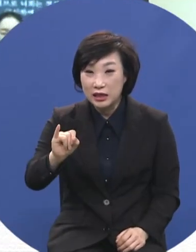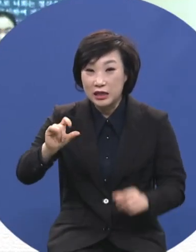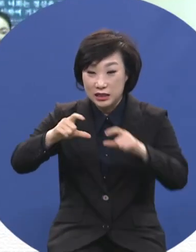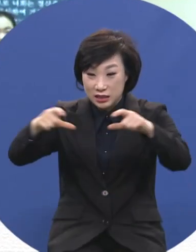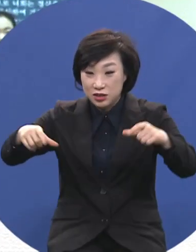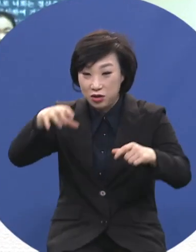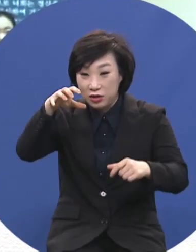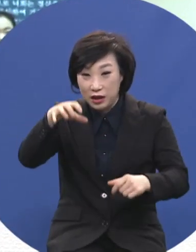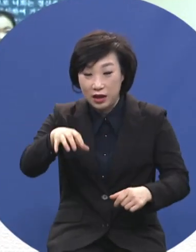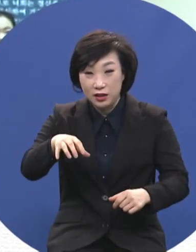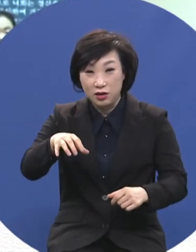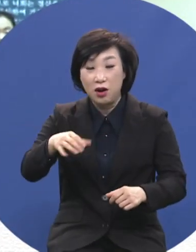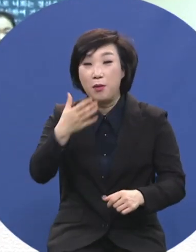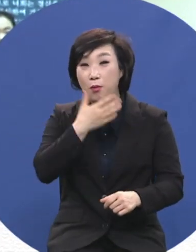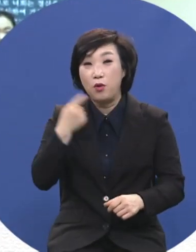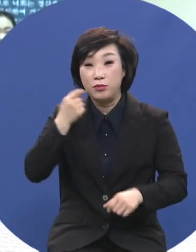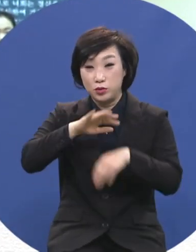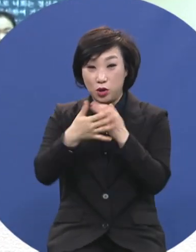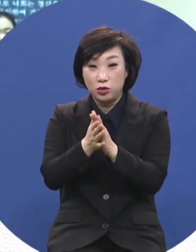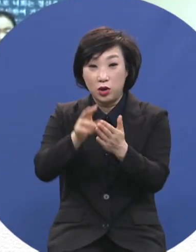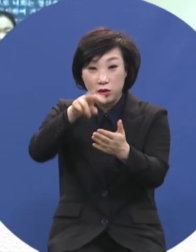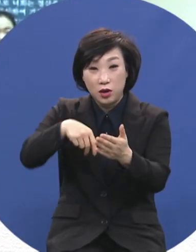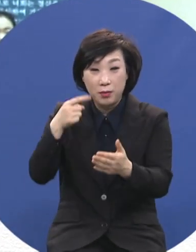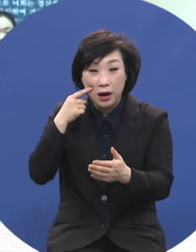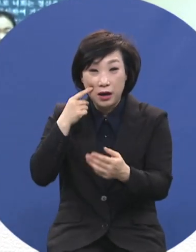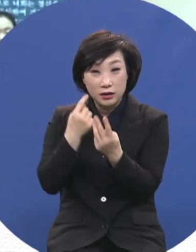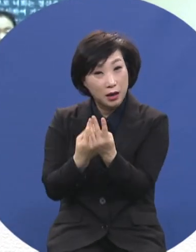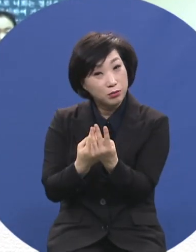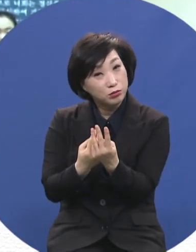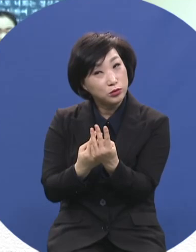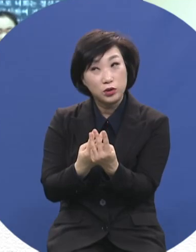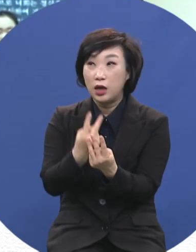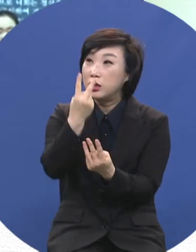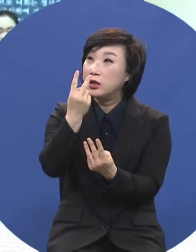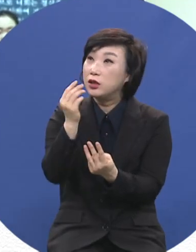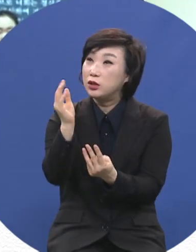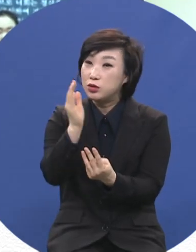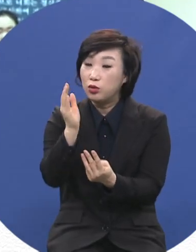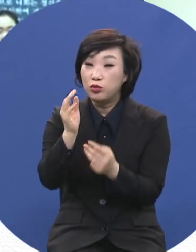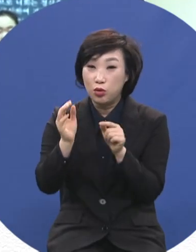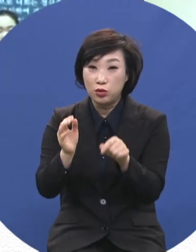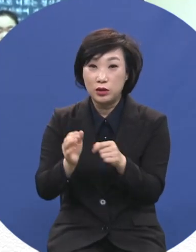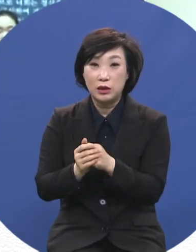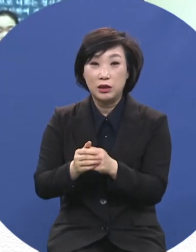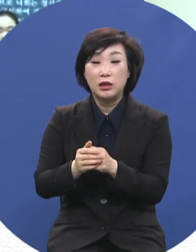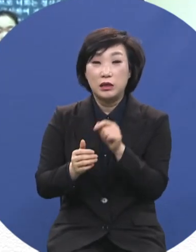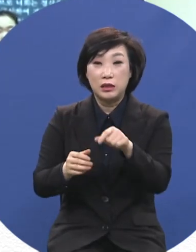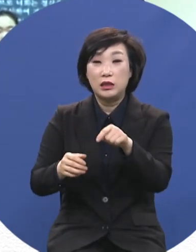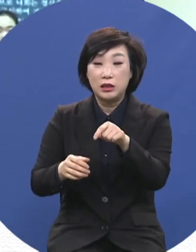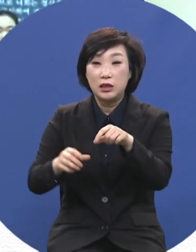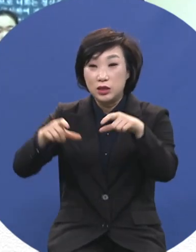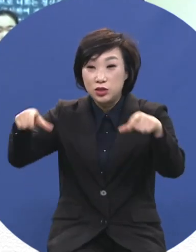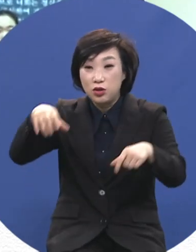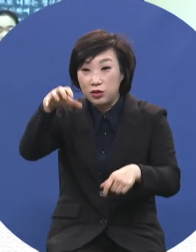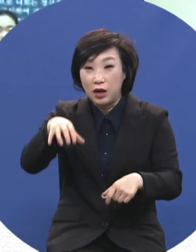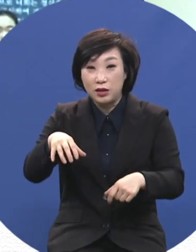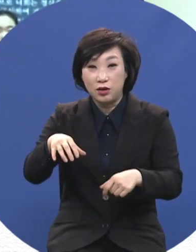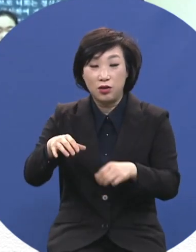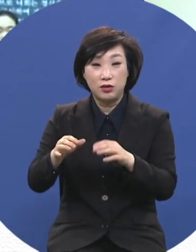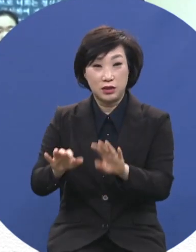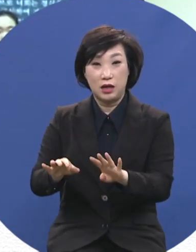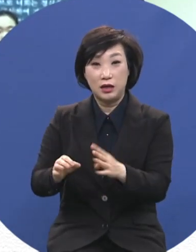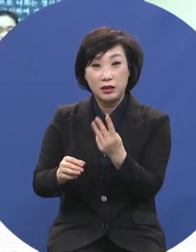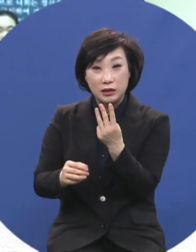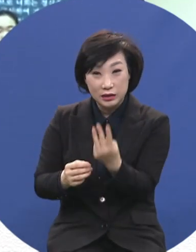지역에서 복음서를 보면 3분의 2 동안을, 3분의 2,